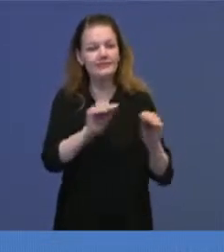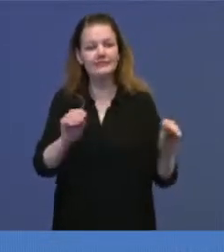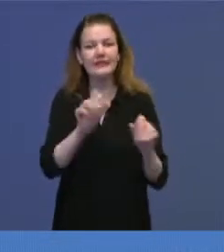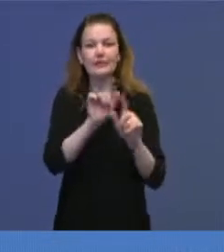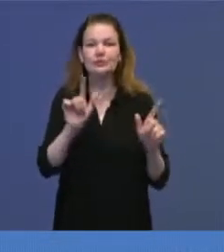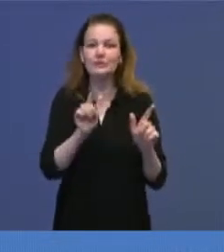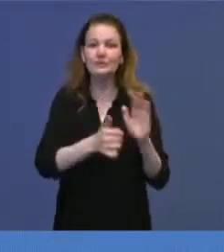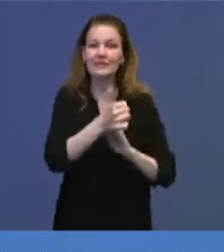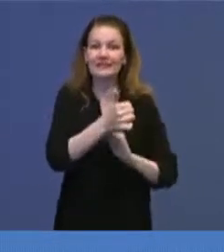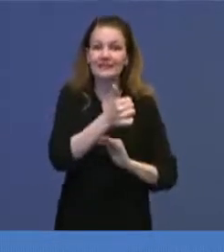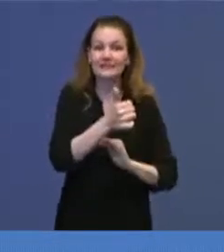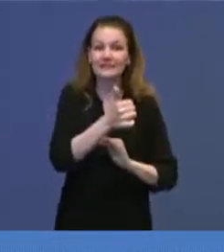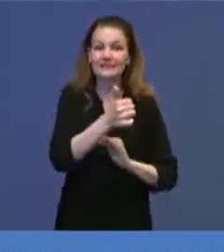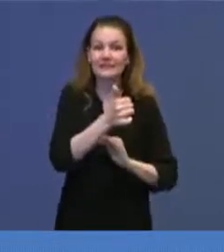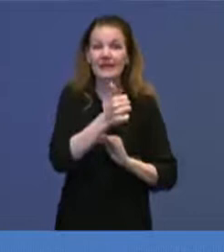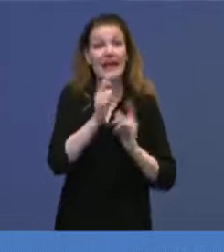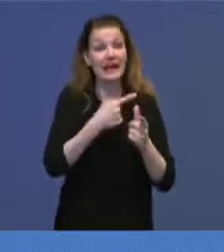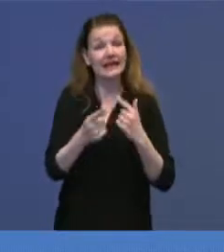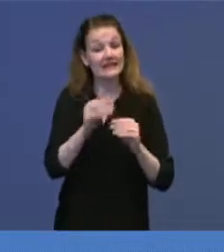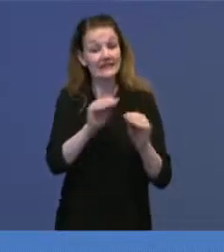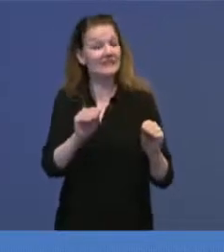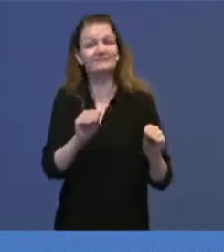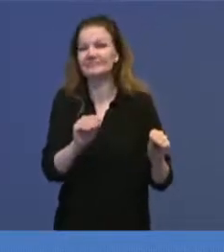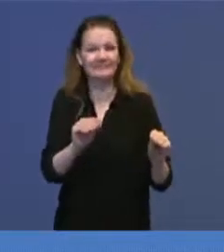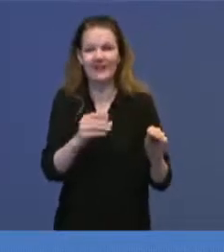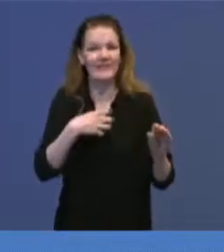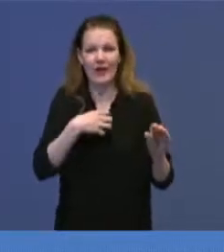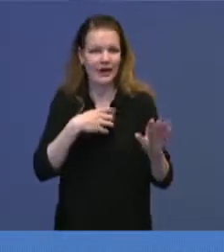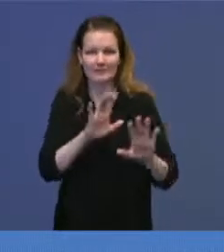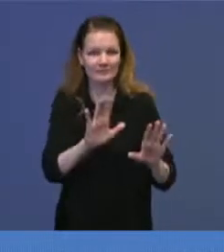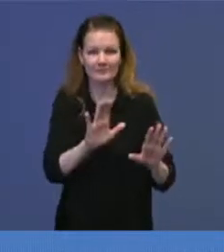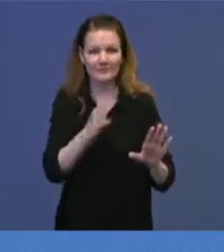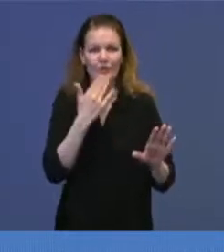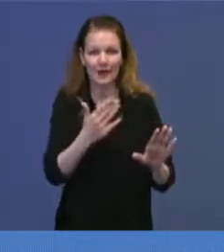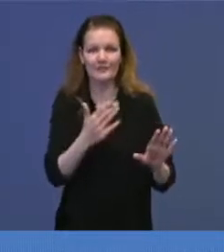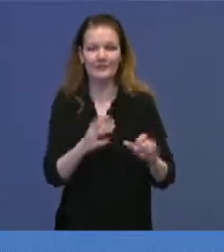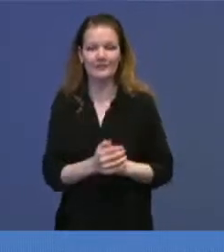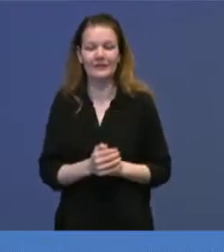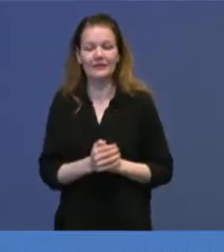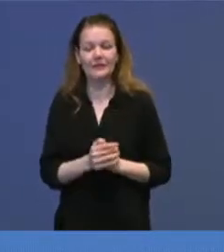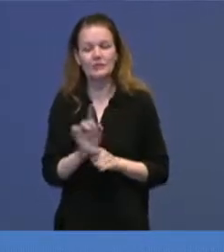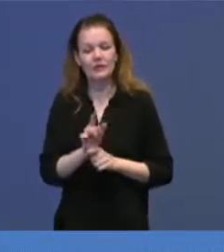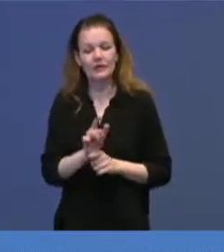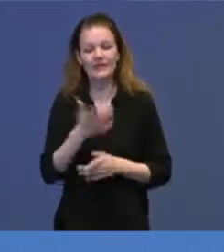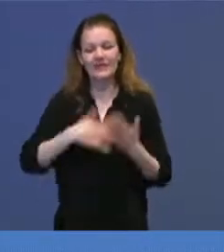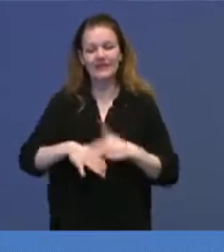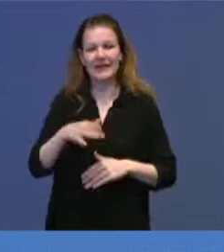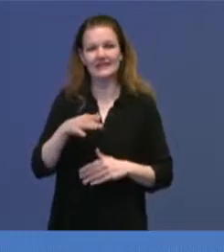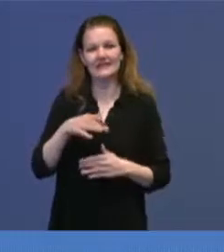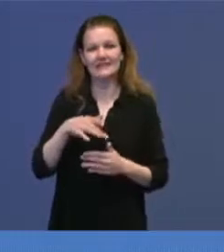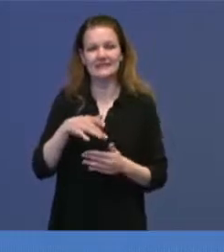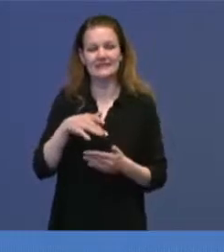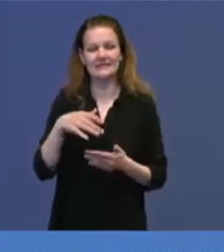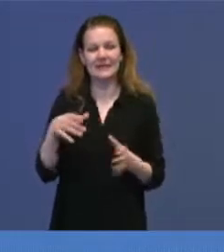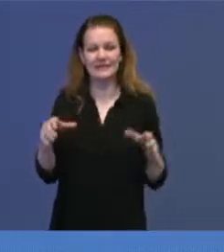for å gi beskjed om at det ikke noen fare. De frivillige en helt sentral del av den norske beredskapen.